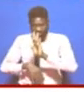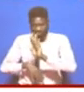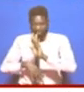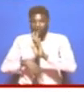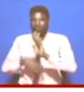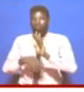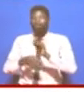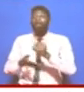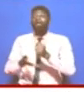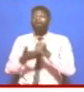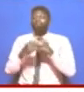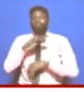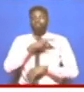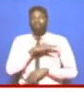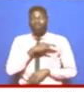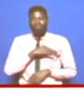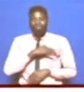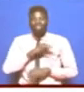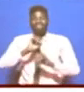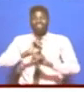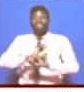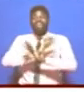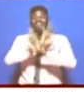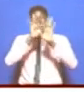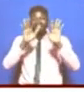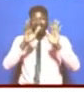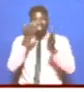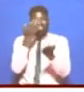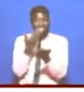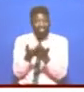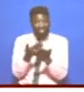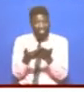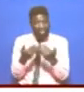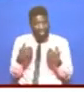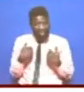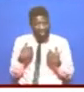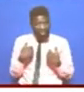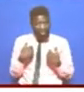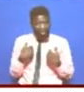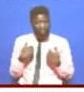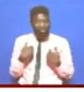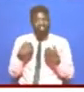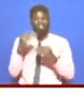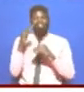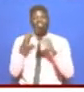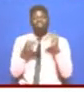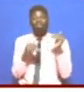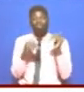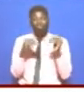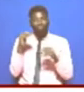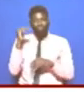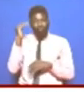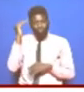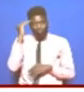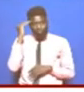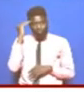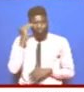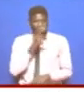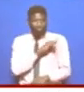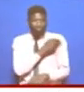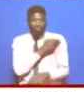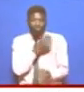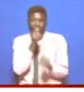And there can be no clearer indication that it is bearing fruit than to know that the hospitals that are now